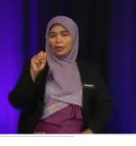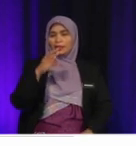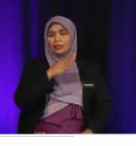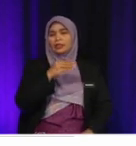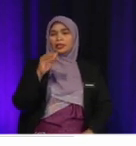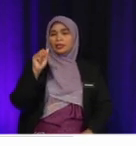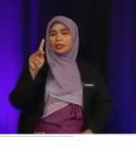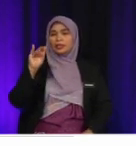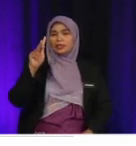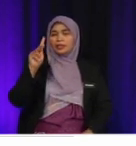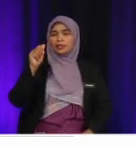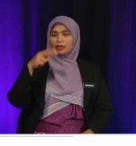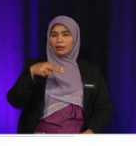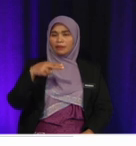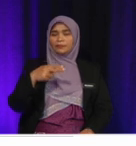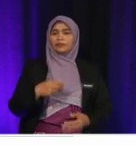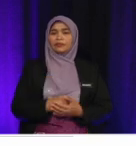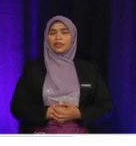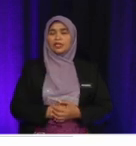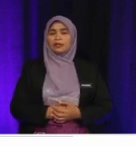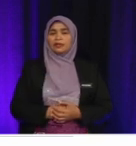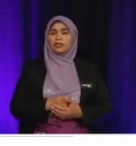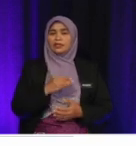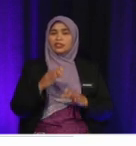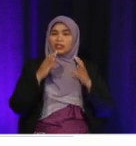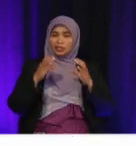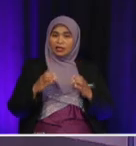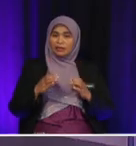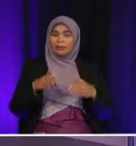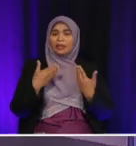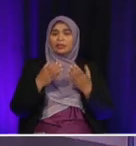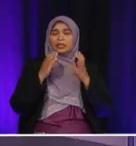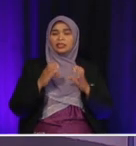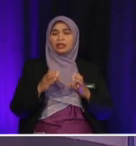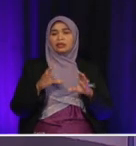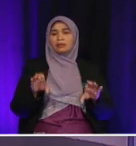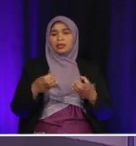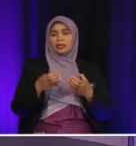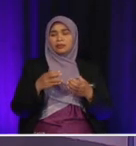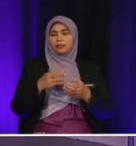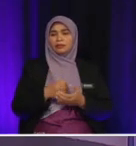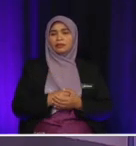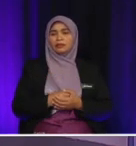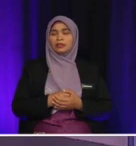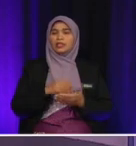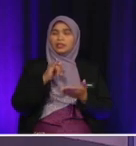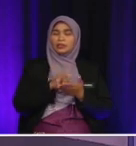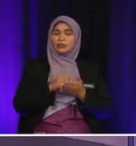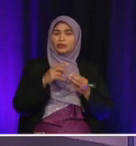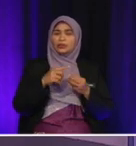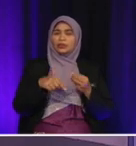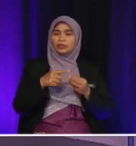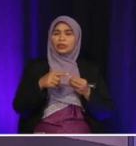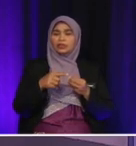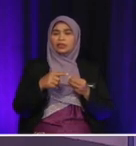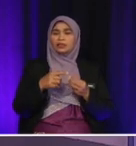akikah kaifiat kaifiat ialah cara bagaimana melaksanakannya ya itu ialah berkaitan Kalau anda